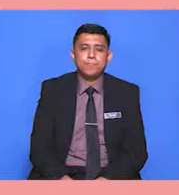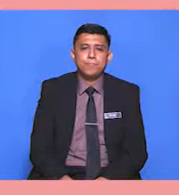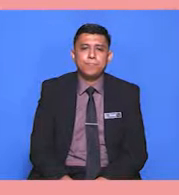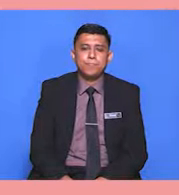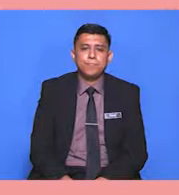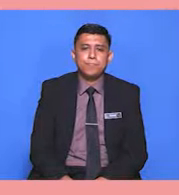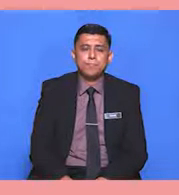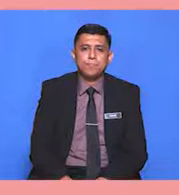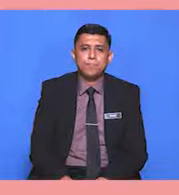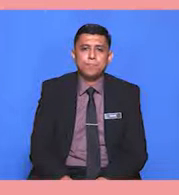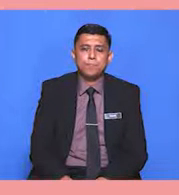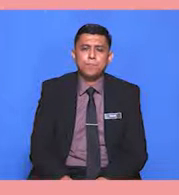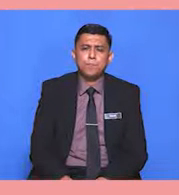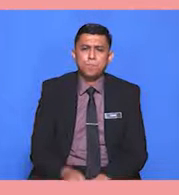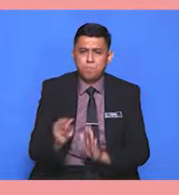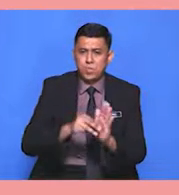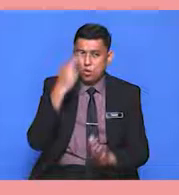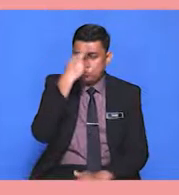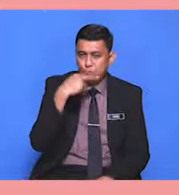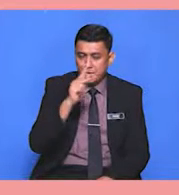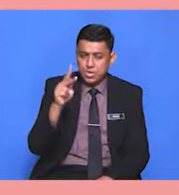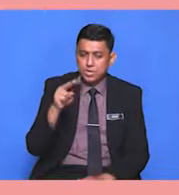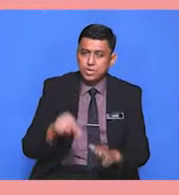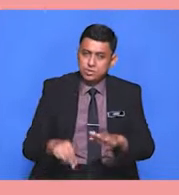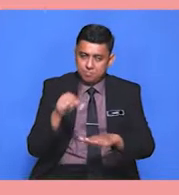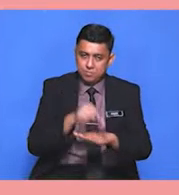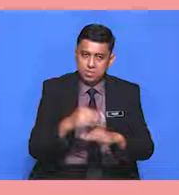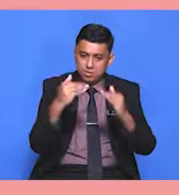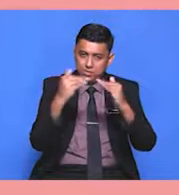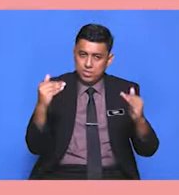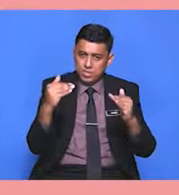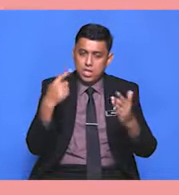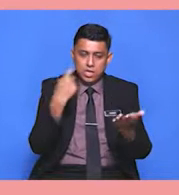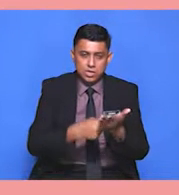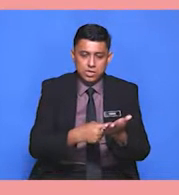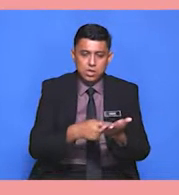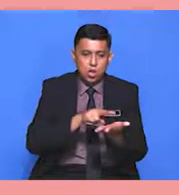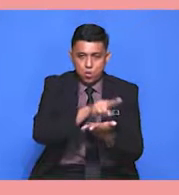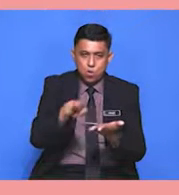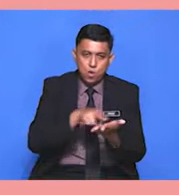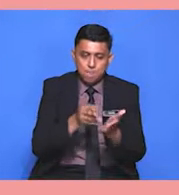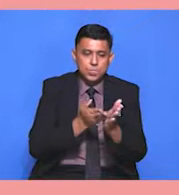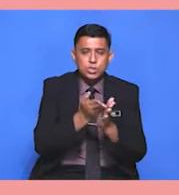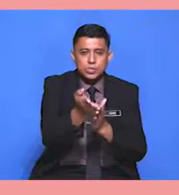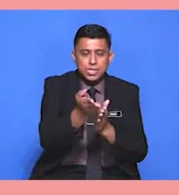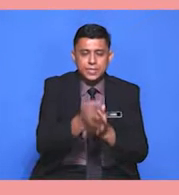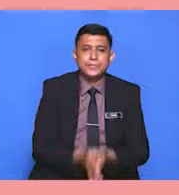Inflasi tolakkan kos merupakan kenaikan tingkat harga umum secara